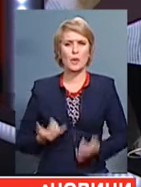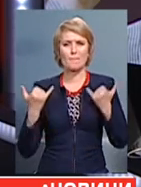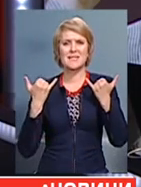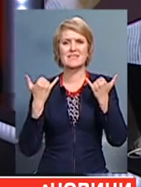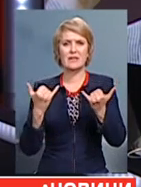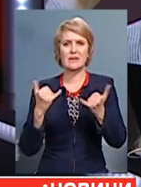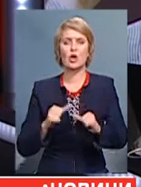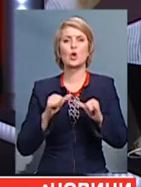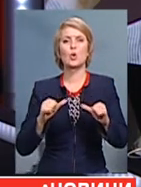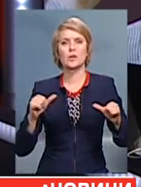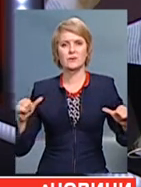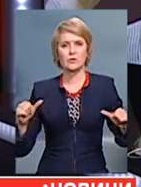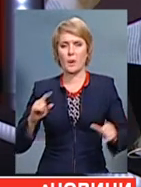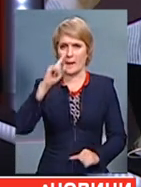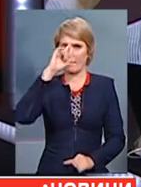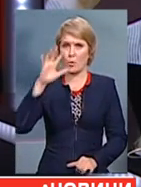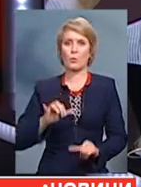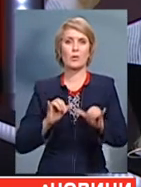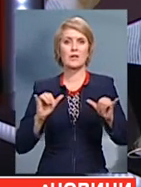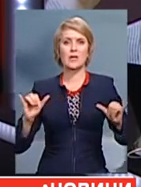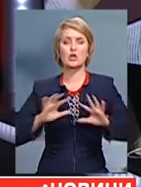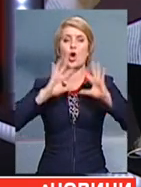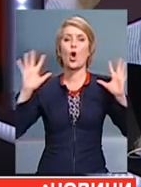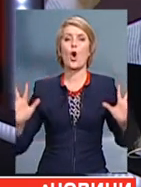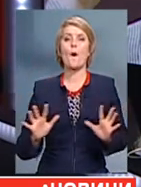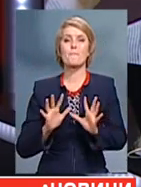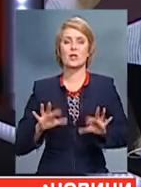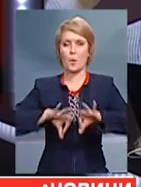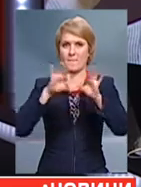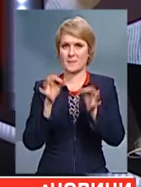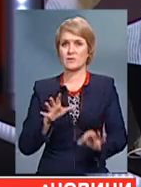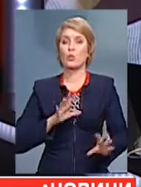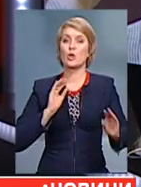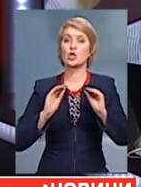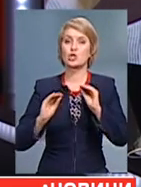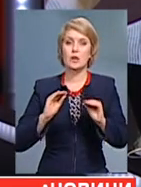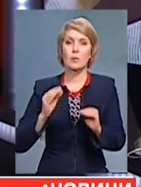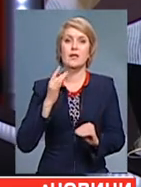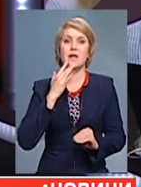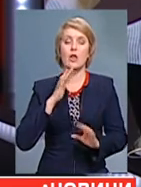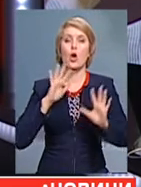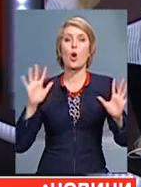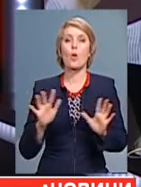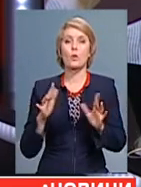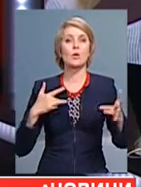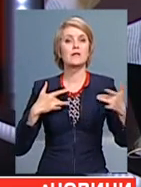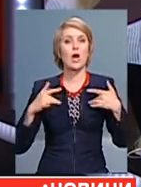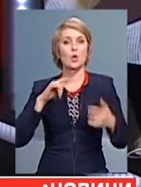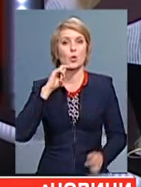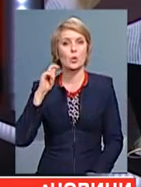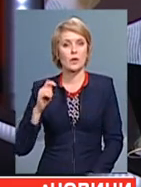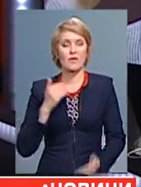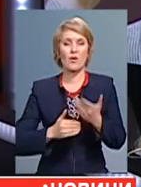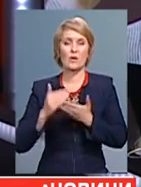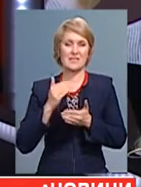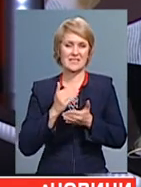присвятив розвитку та популяризації оперного мистецтва. Був режисером Національного оперного театру України. В одному з останніх